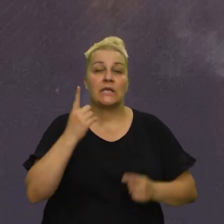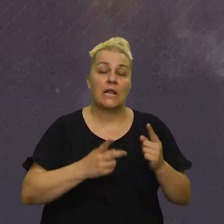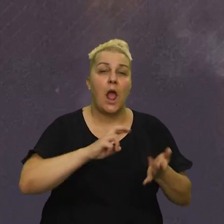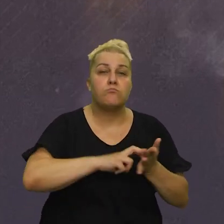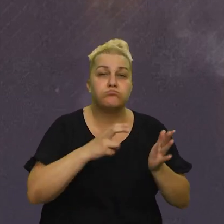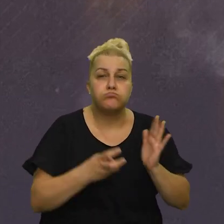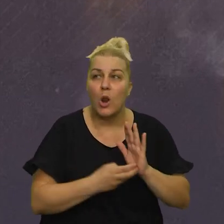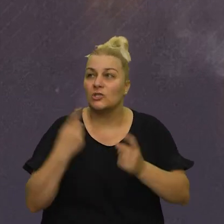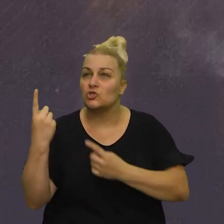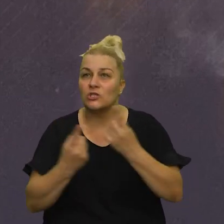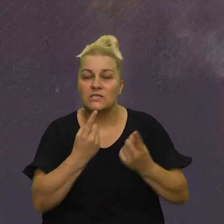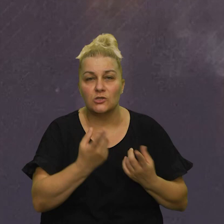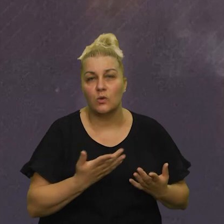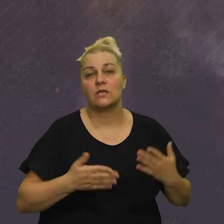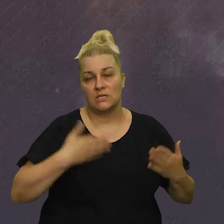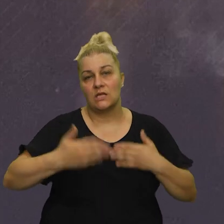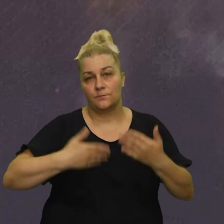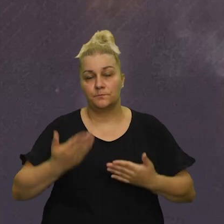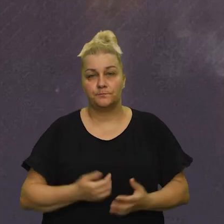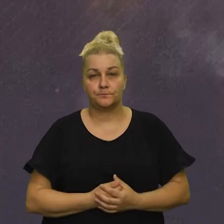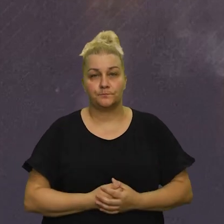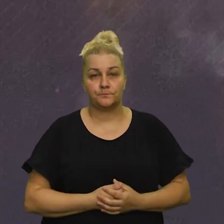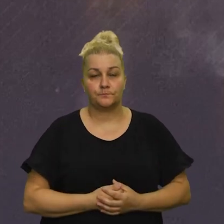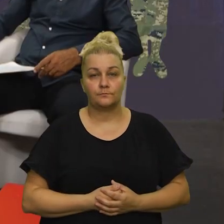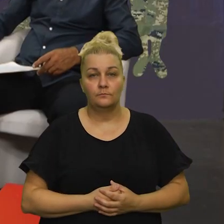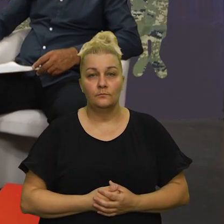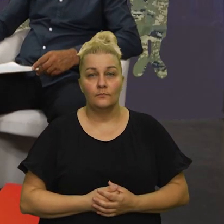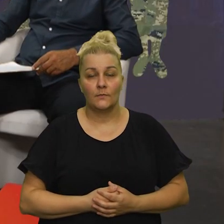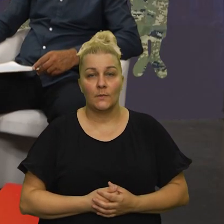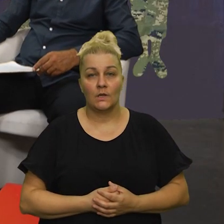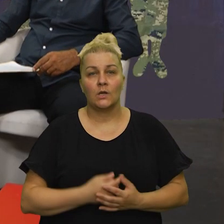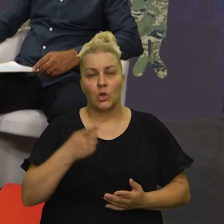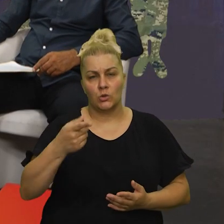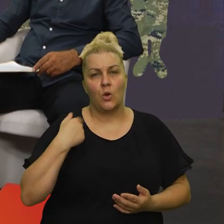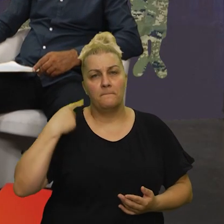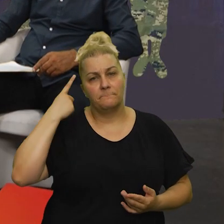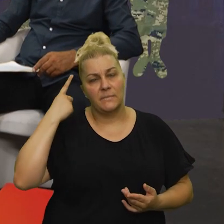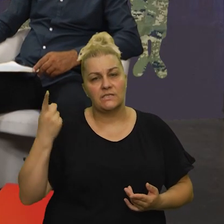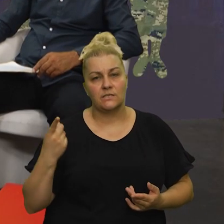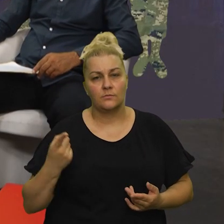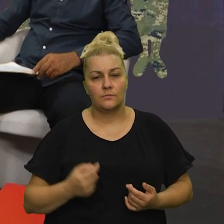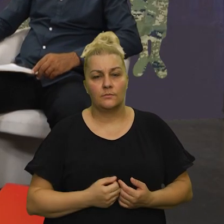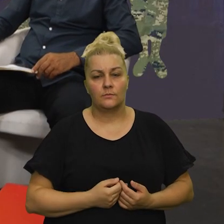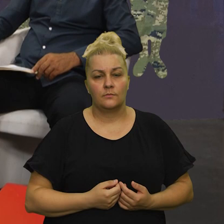političkih odličnika i tako dalje. Evo, te to mislim na ovoga